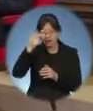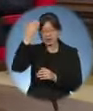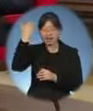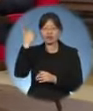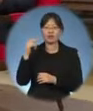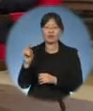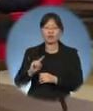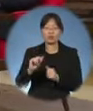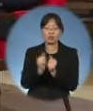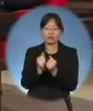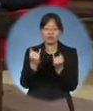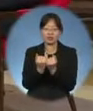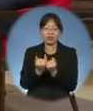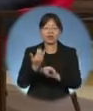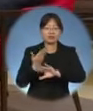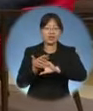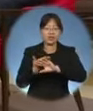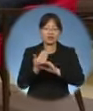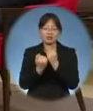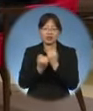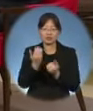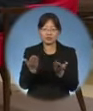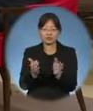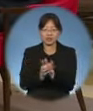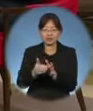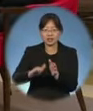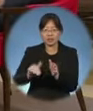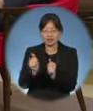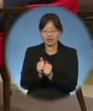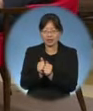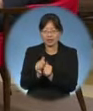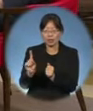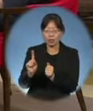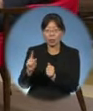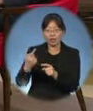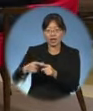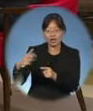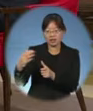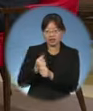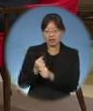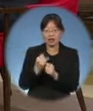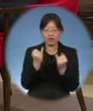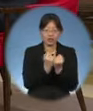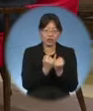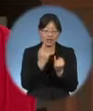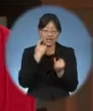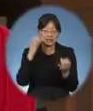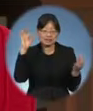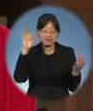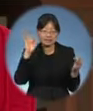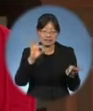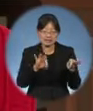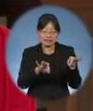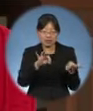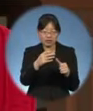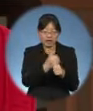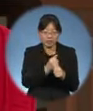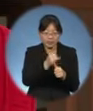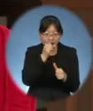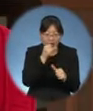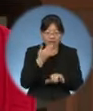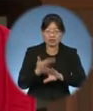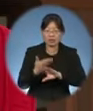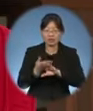그게 남녀차로만 많이 설명을 했거든요. 남자아이들은 칼을 잡는다. 예. 여자아이들은 인형을 잡는다. 예. 꼭 그렇지